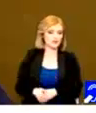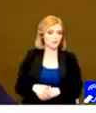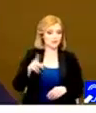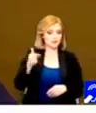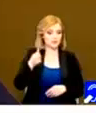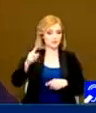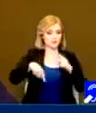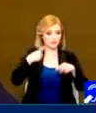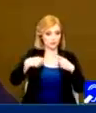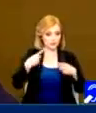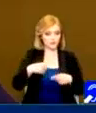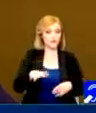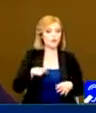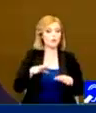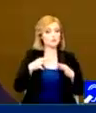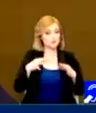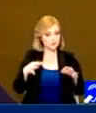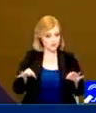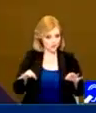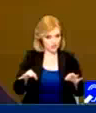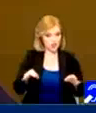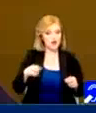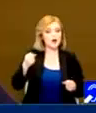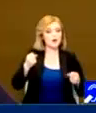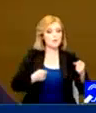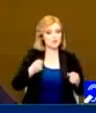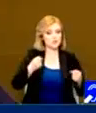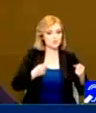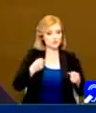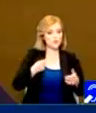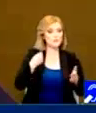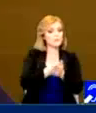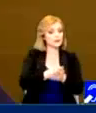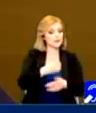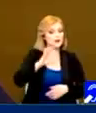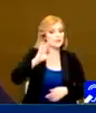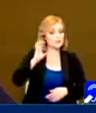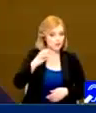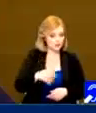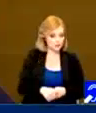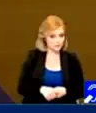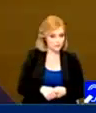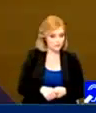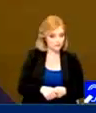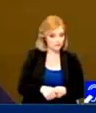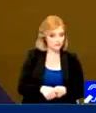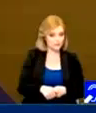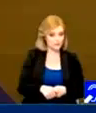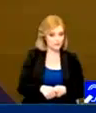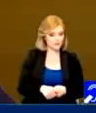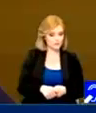Săptămâna viitoare o să permitem accesul unităților de transport până miercuri, tradițional, pentru că de altfel